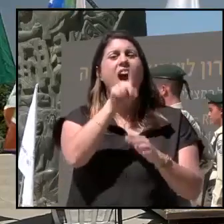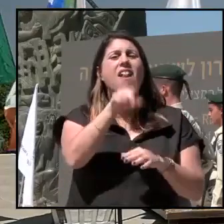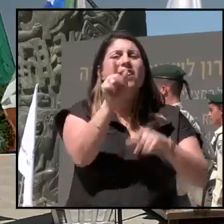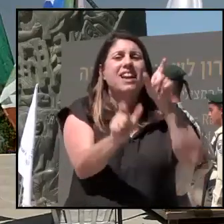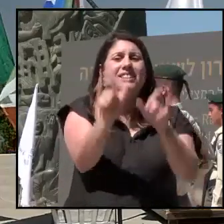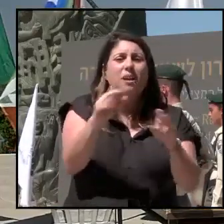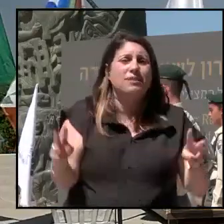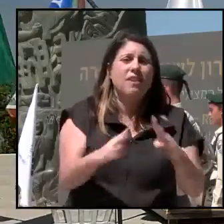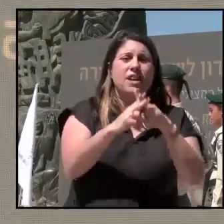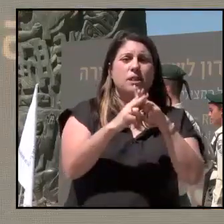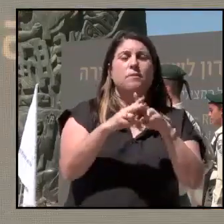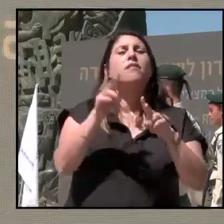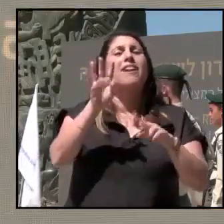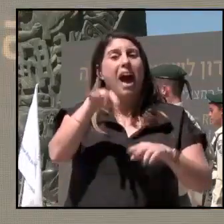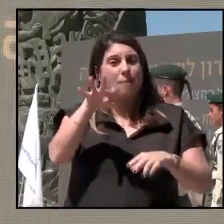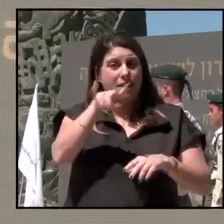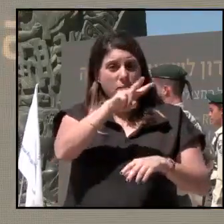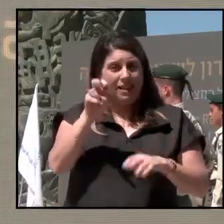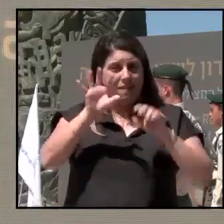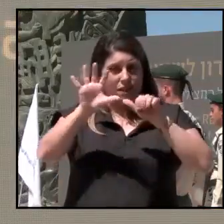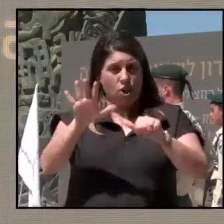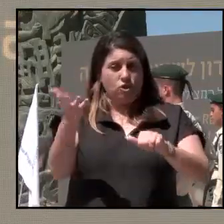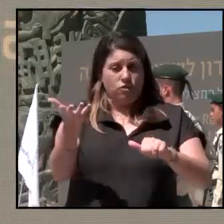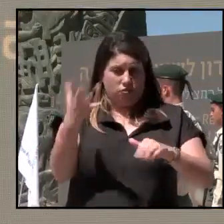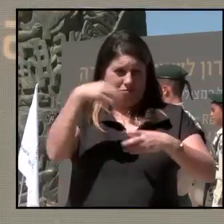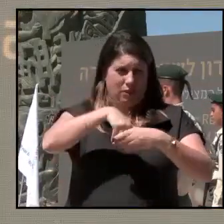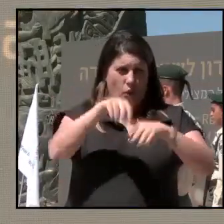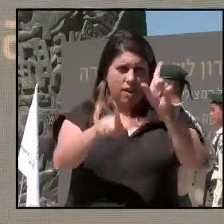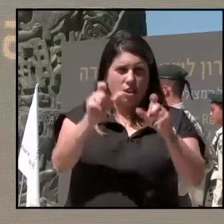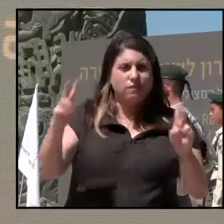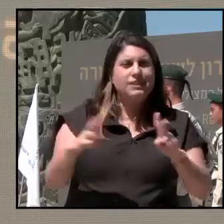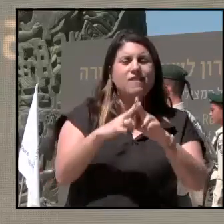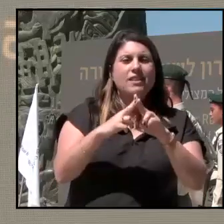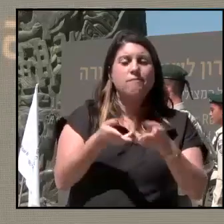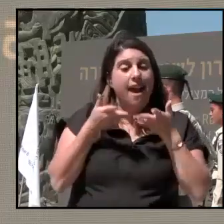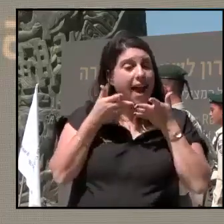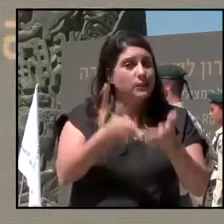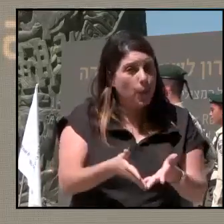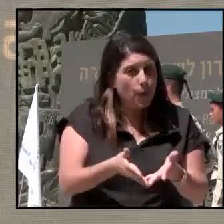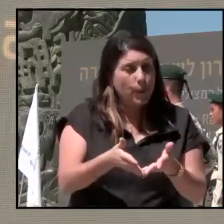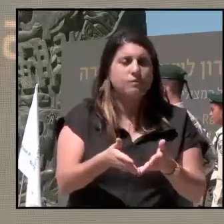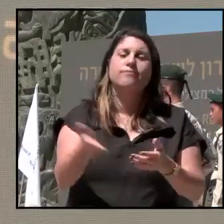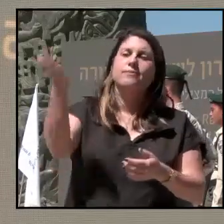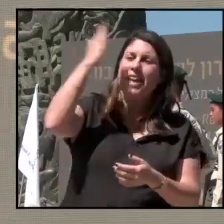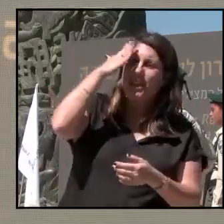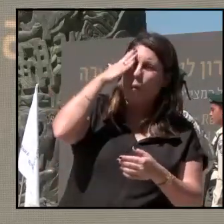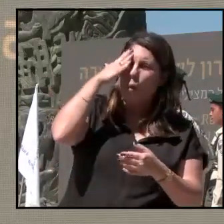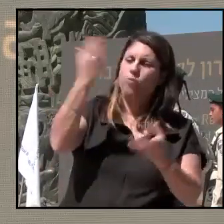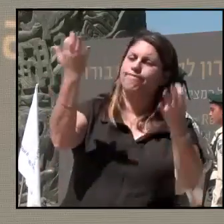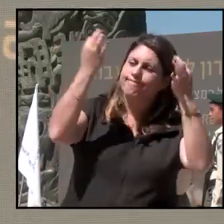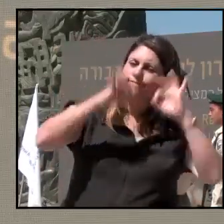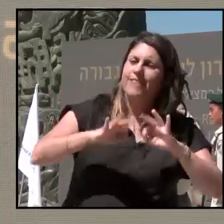צרפתיים, מהם 4,206, מתוך אותם צרפתים שעזרו, הוכרו כחסידי אומות